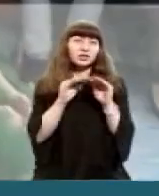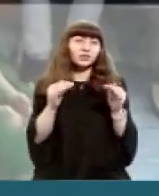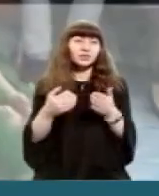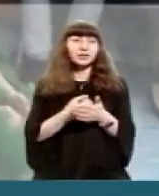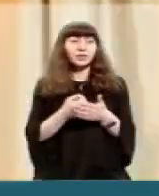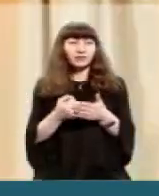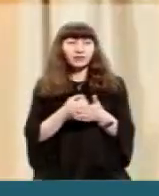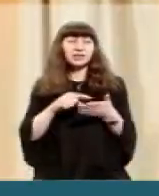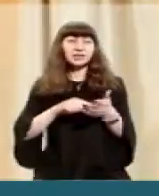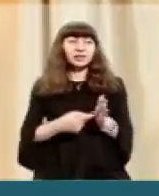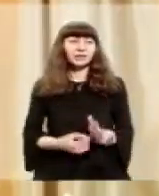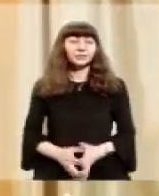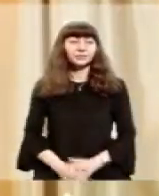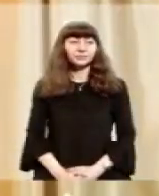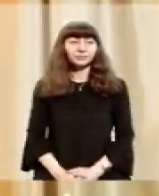своей цели.